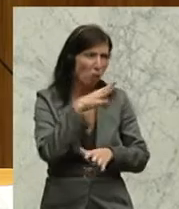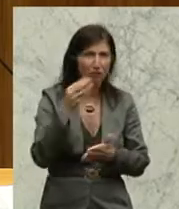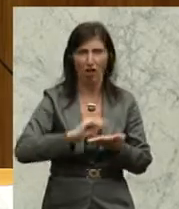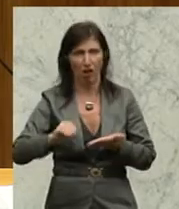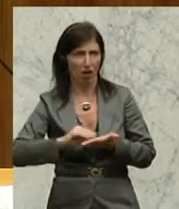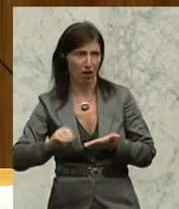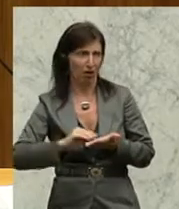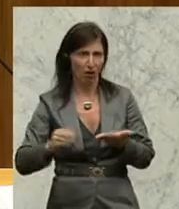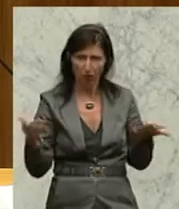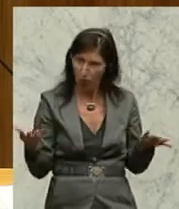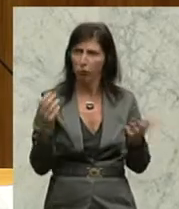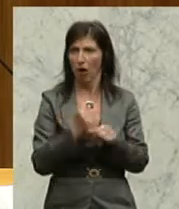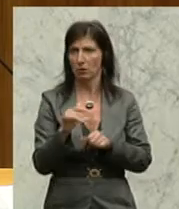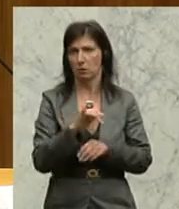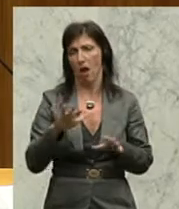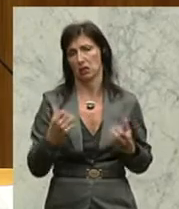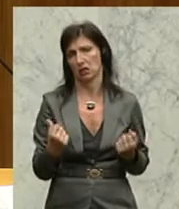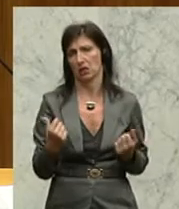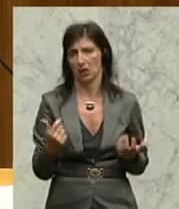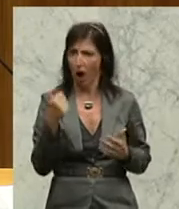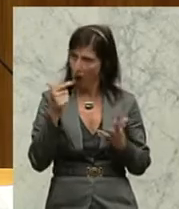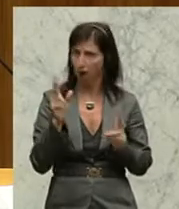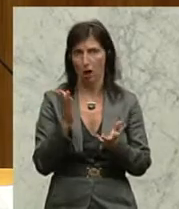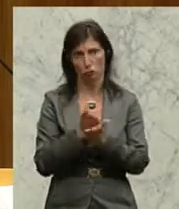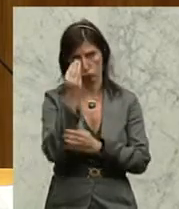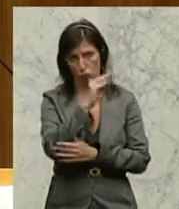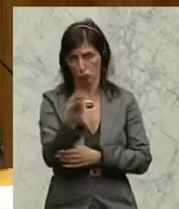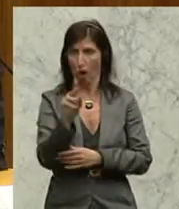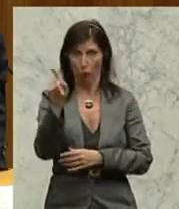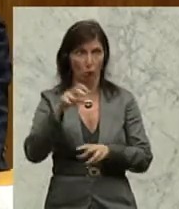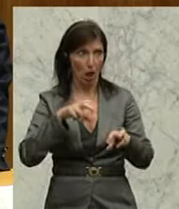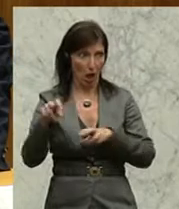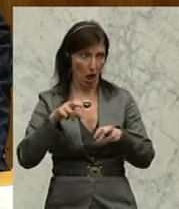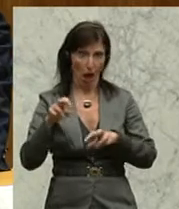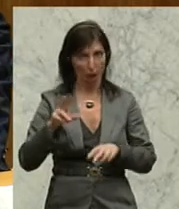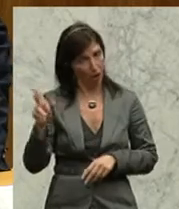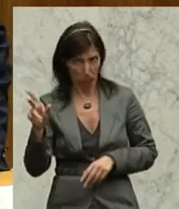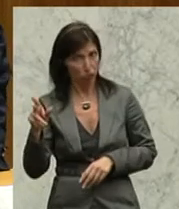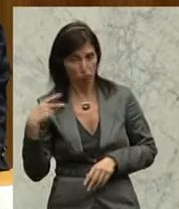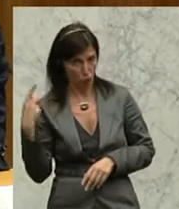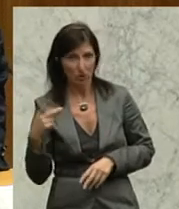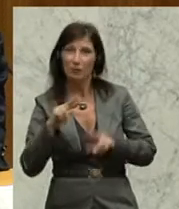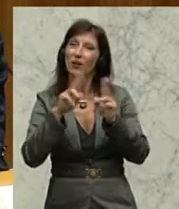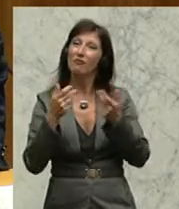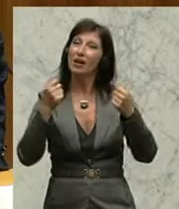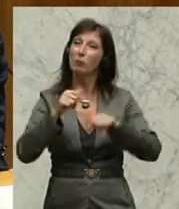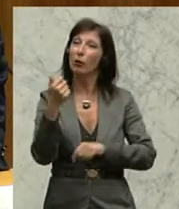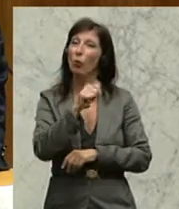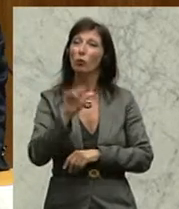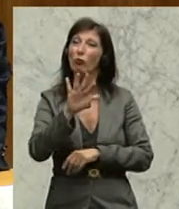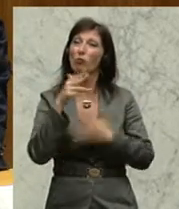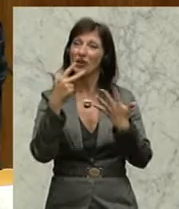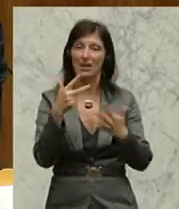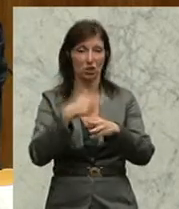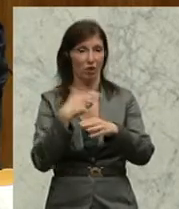gesichert wäre es eigentlich schon und durch eine spritze von der regierung und die weltbank 185 staaten vergleicht und